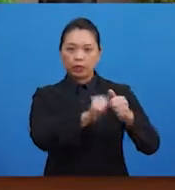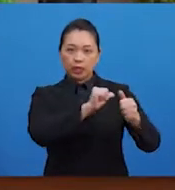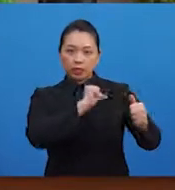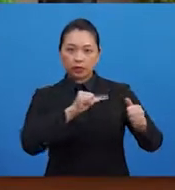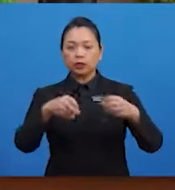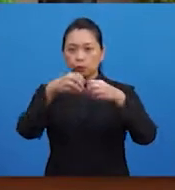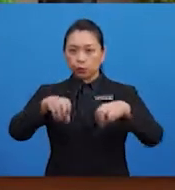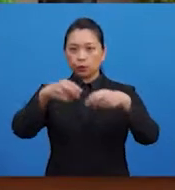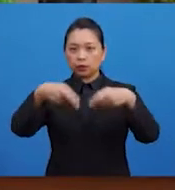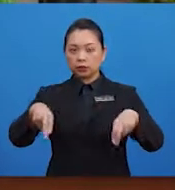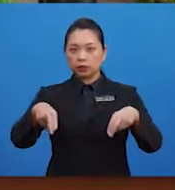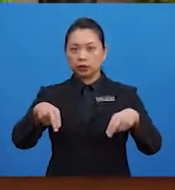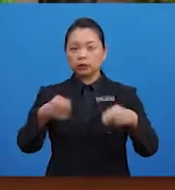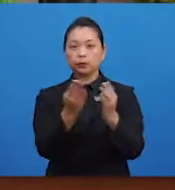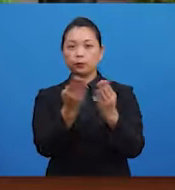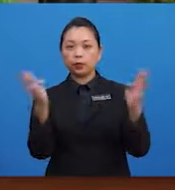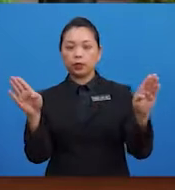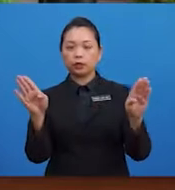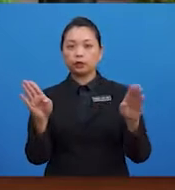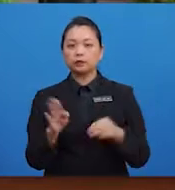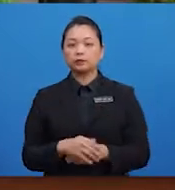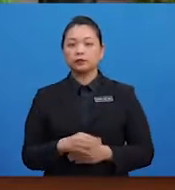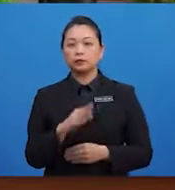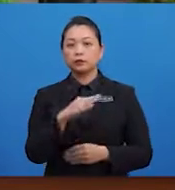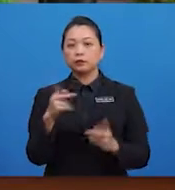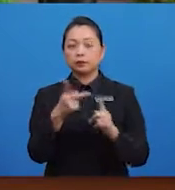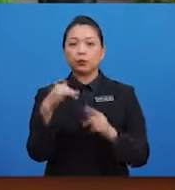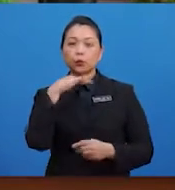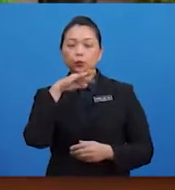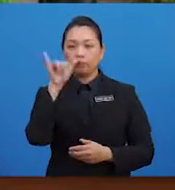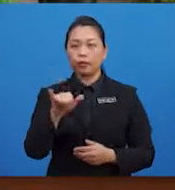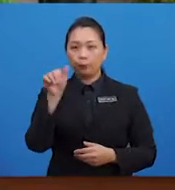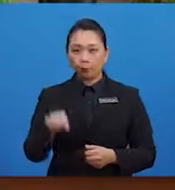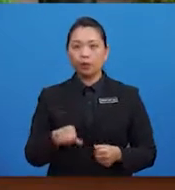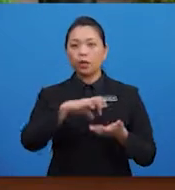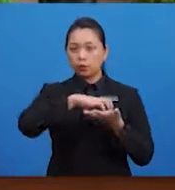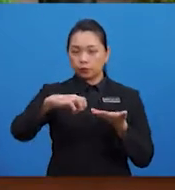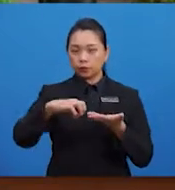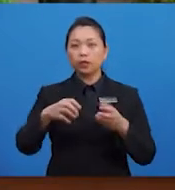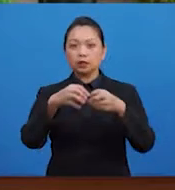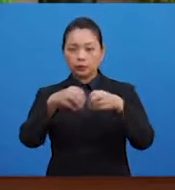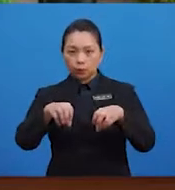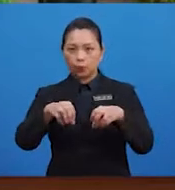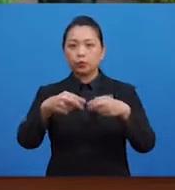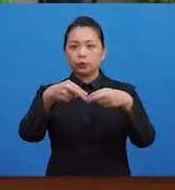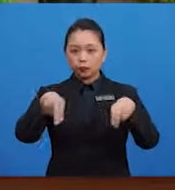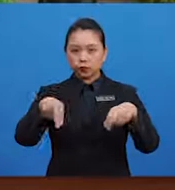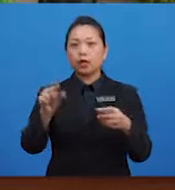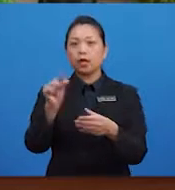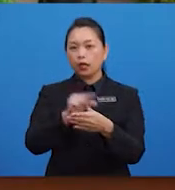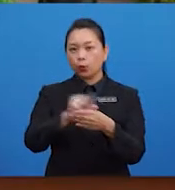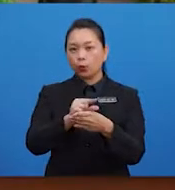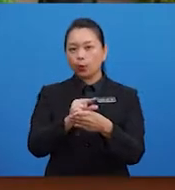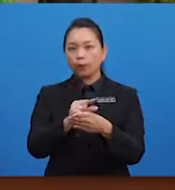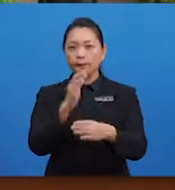telur tetasan terdedah kepada kontaminasi yang boleh merosakkan telur tetasan seterusnya mengganggu